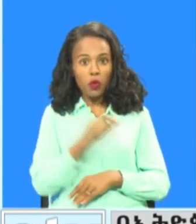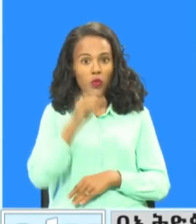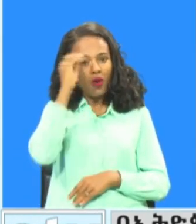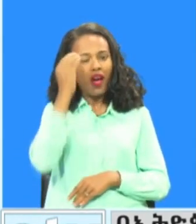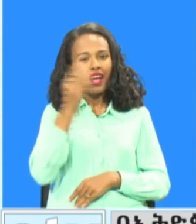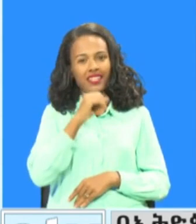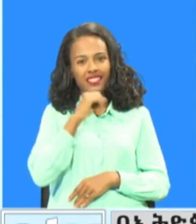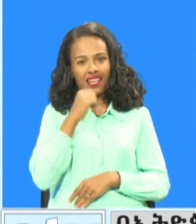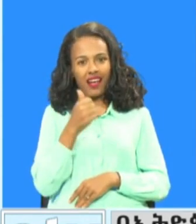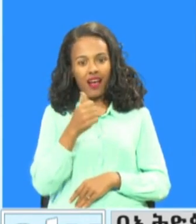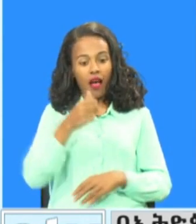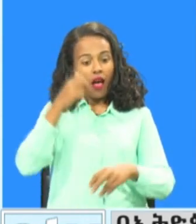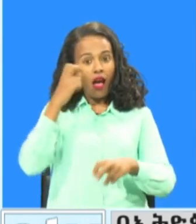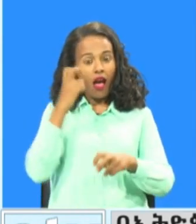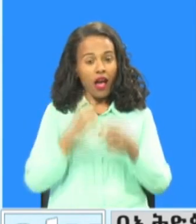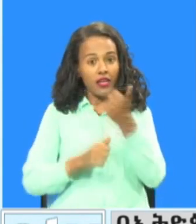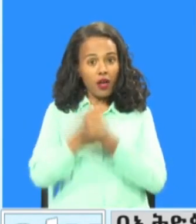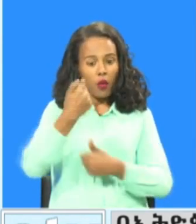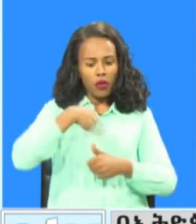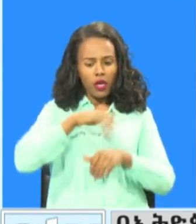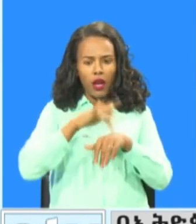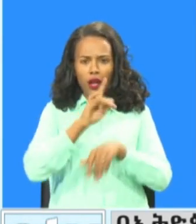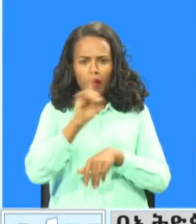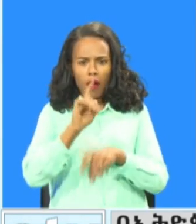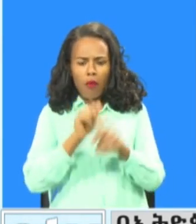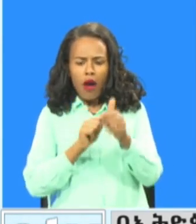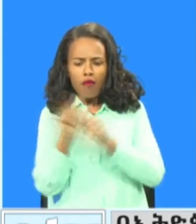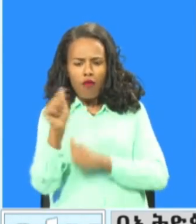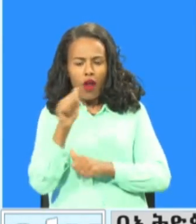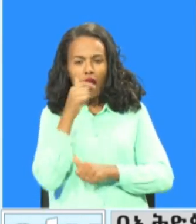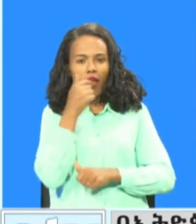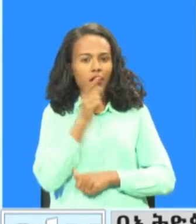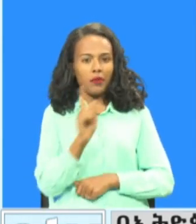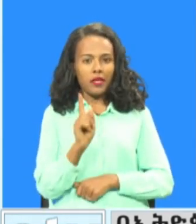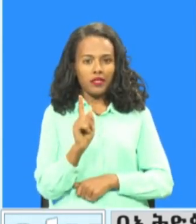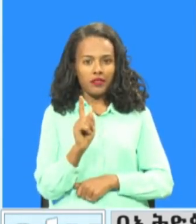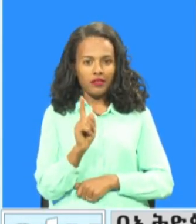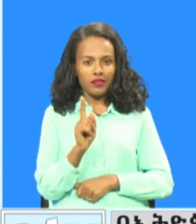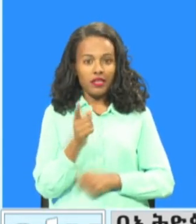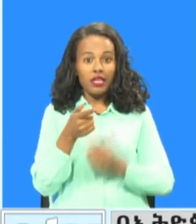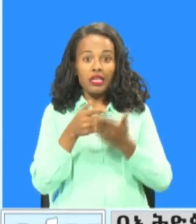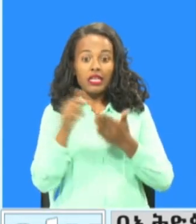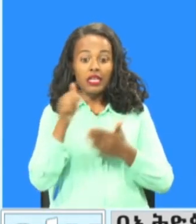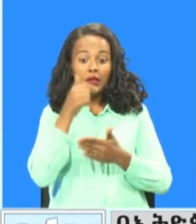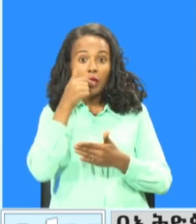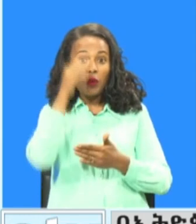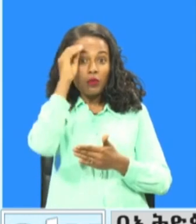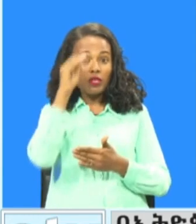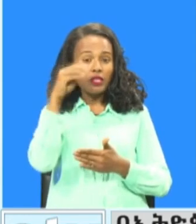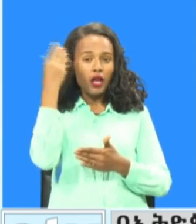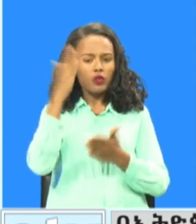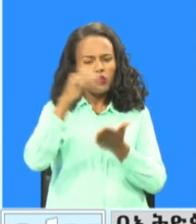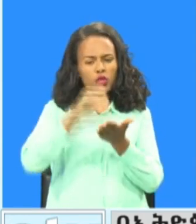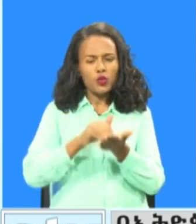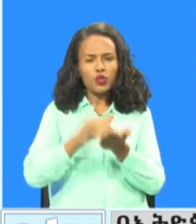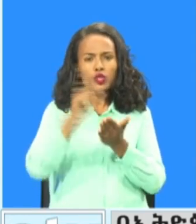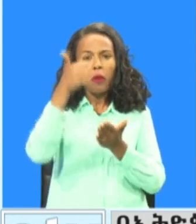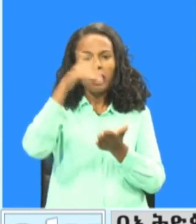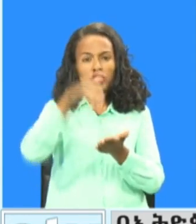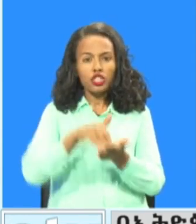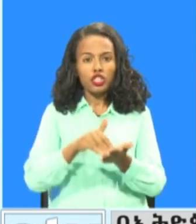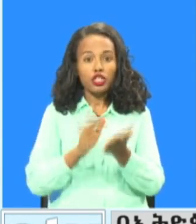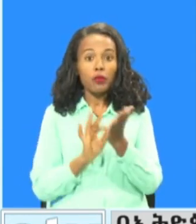አንዘናጋ። አደጋው እኛን አይነካንም ወይም አልፏልም አንበል። እንደዚህ ብለው ተዘናግተው በሺዎች እና በአስር ሺዎች